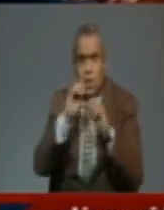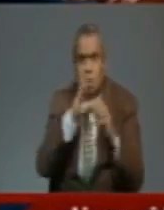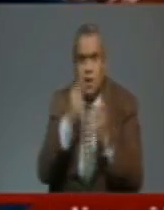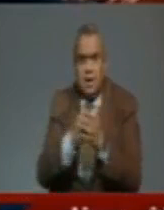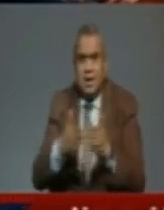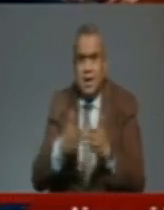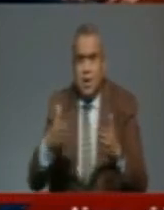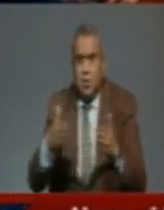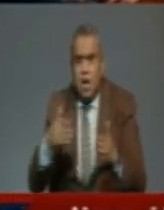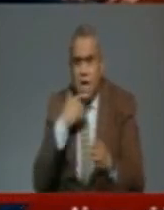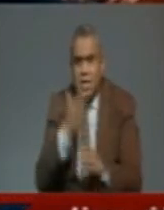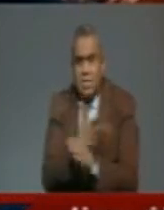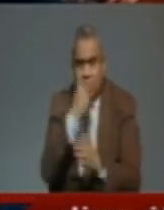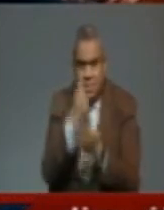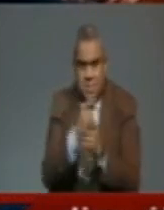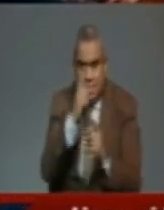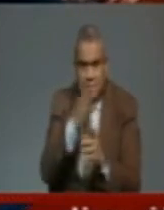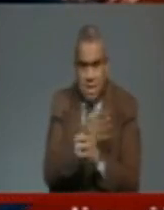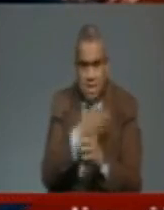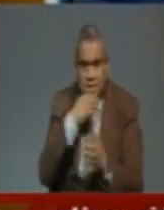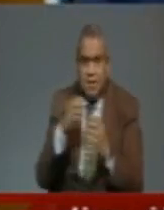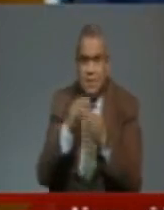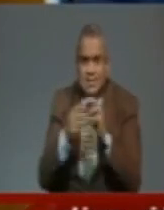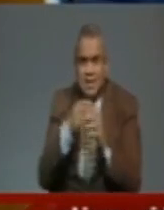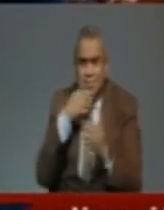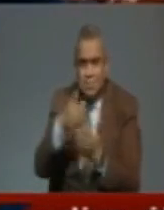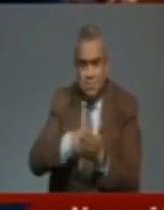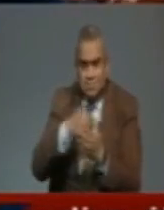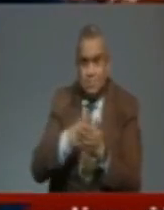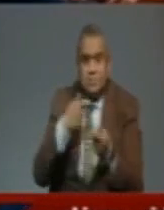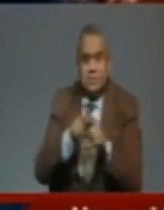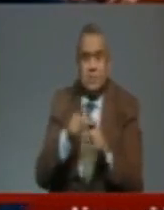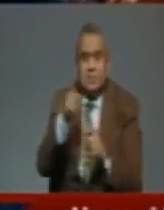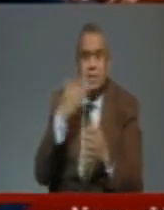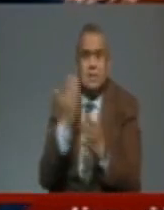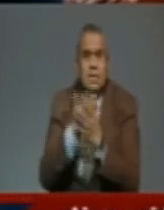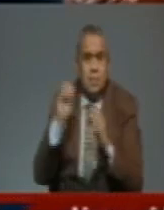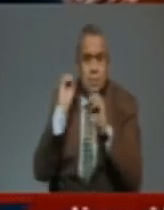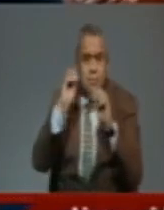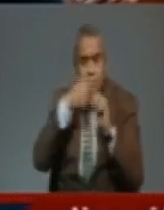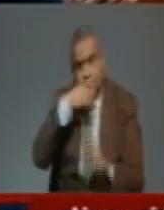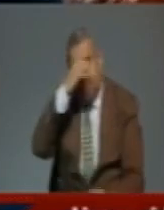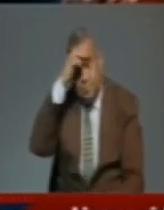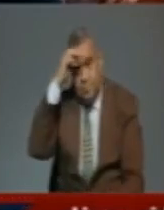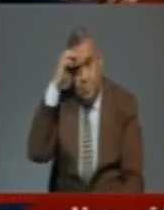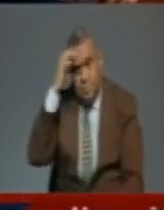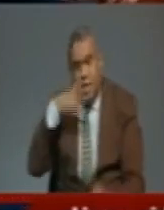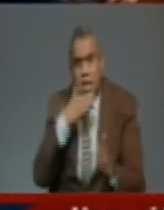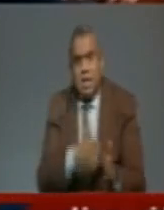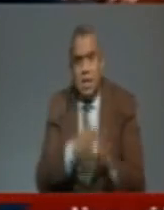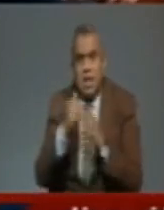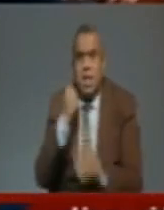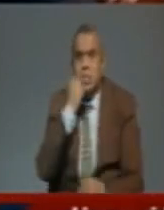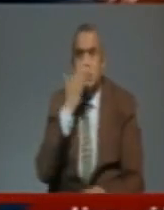بالمرة ومع الردم اللي بيطلع صح كده؟ بالظبط يا فندم. طيب انا بقول بقى لو انا النهارده كنت عايز انقل من طابة